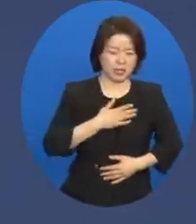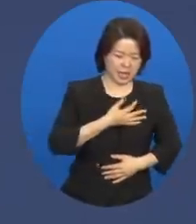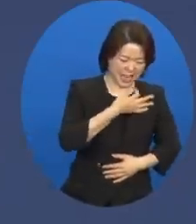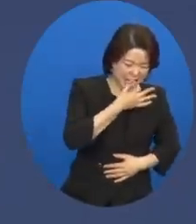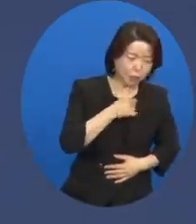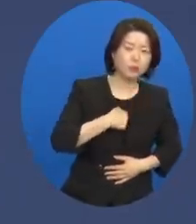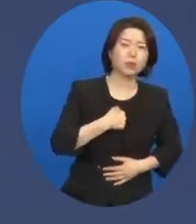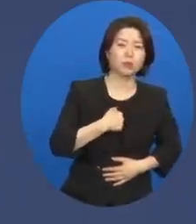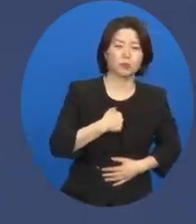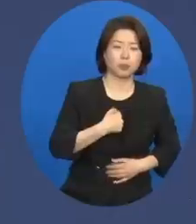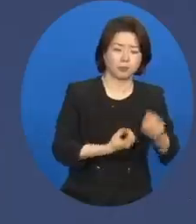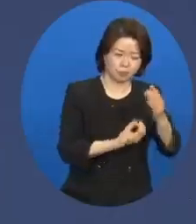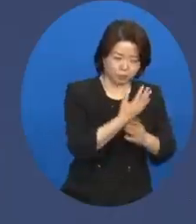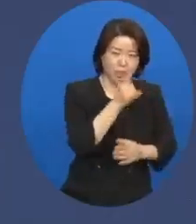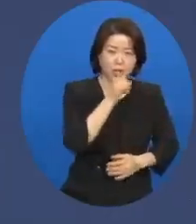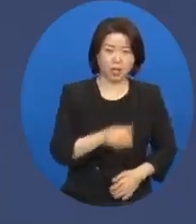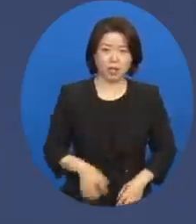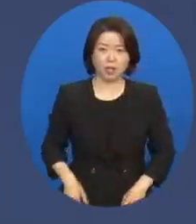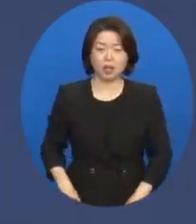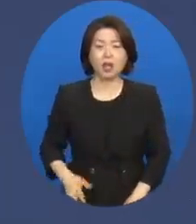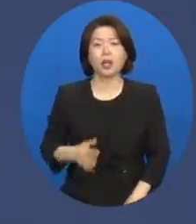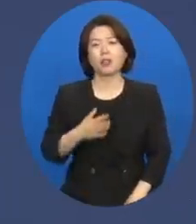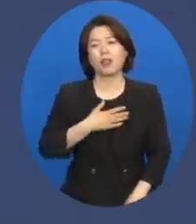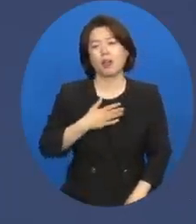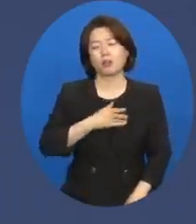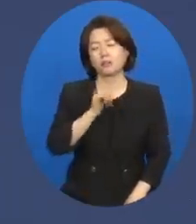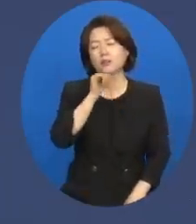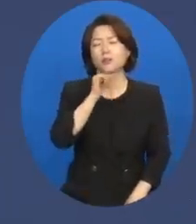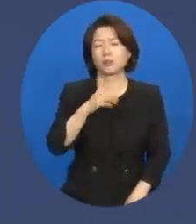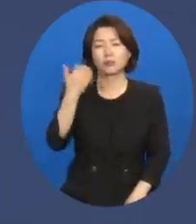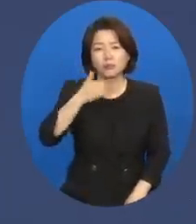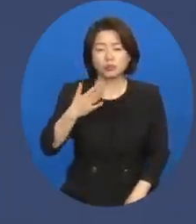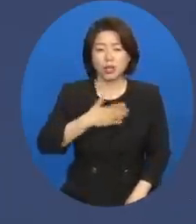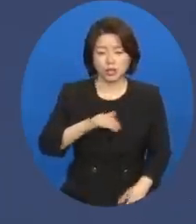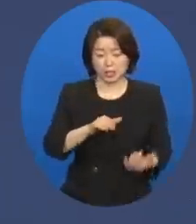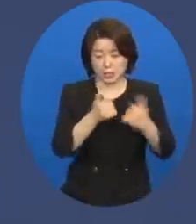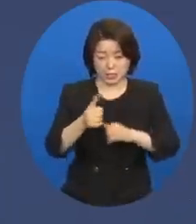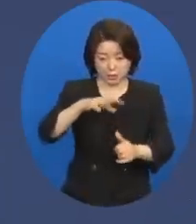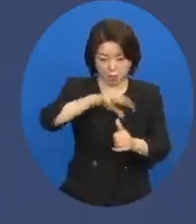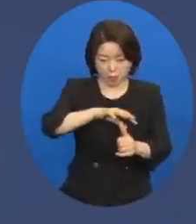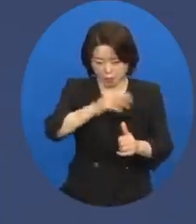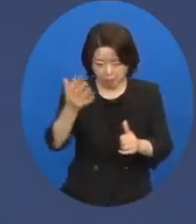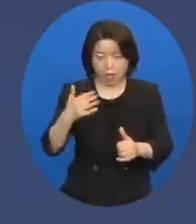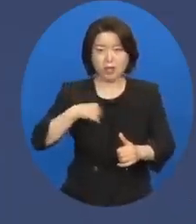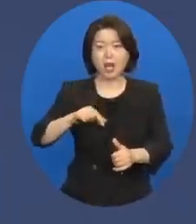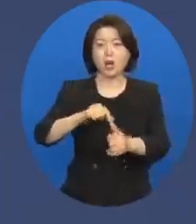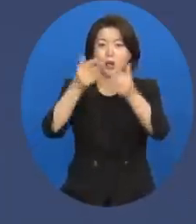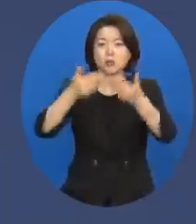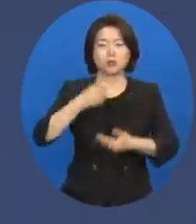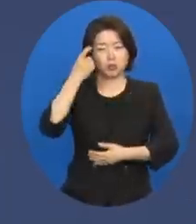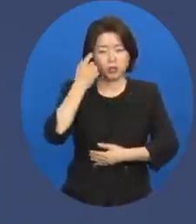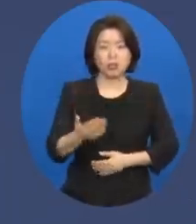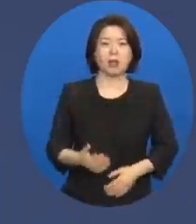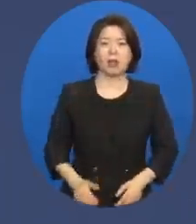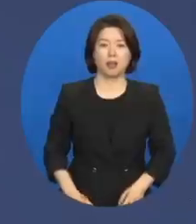정욕이야. 그러니까 나는 곤고한 자다. 누가 나를 이 사망에서 몸에서